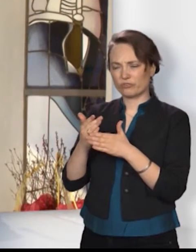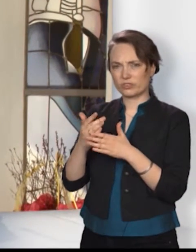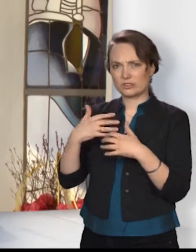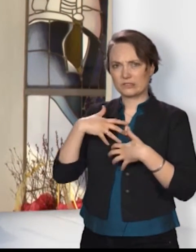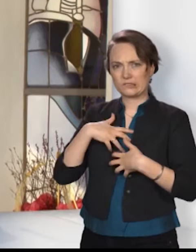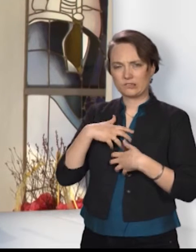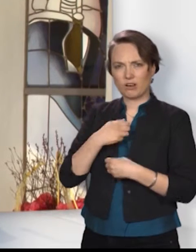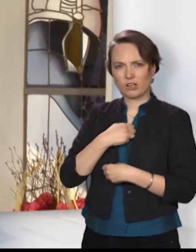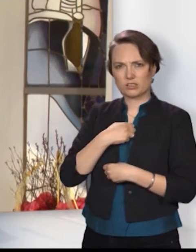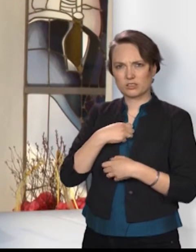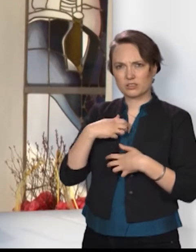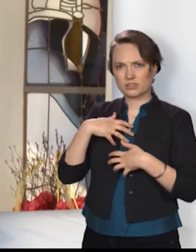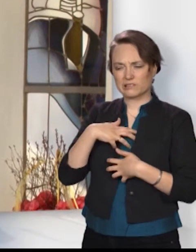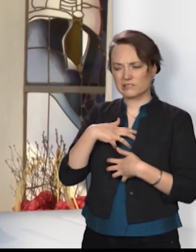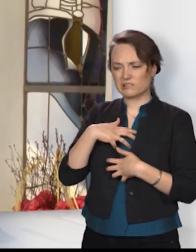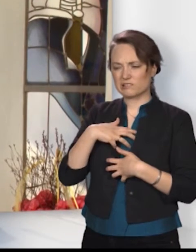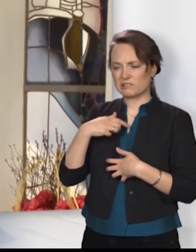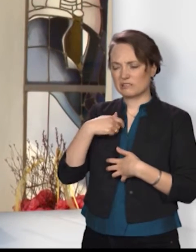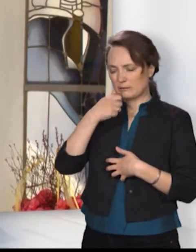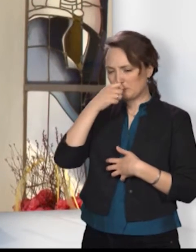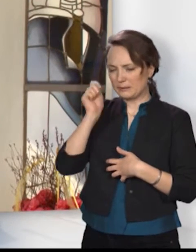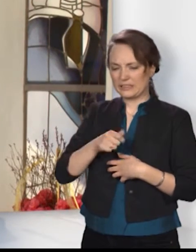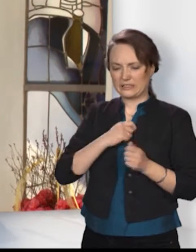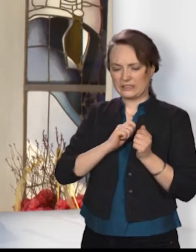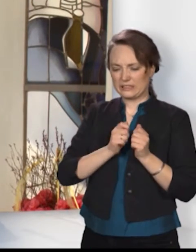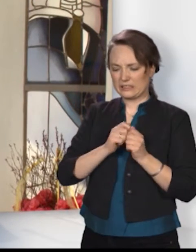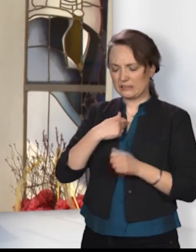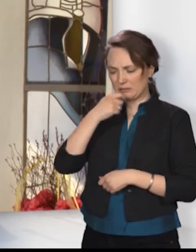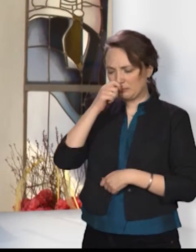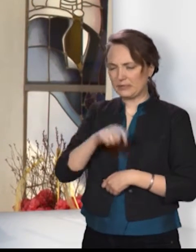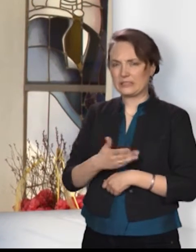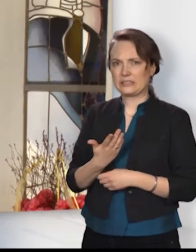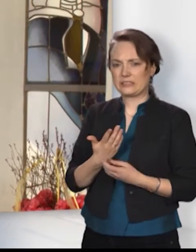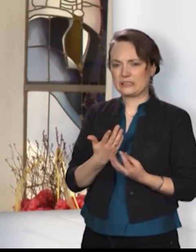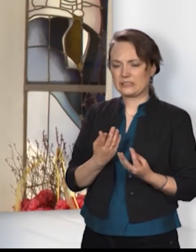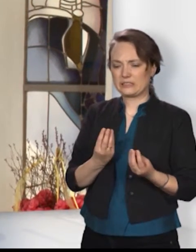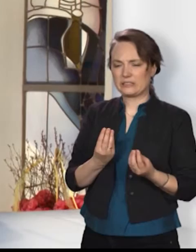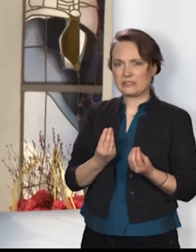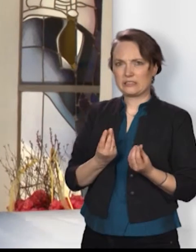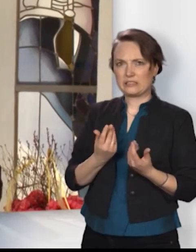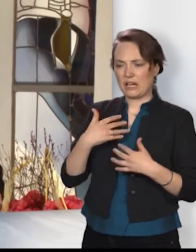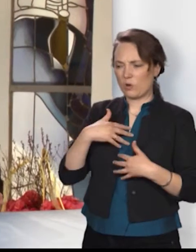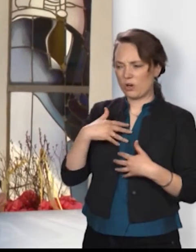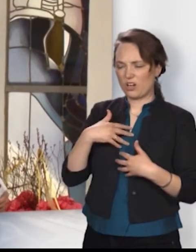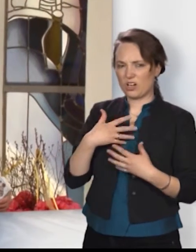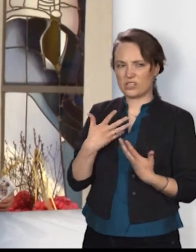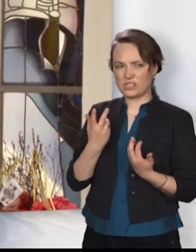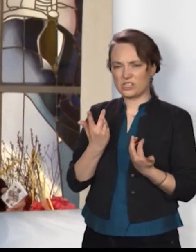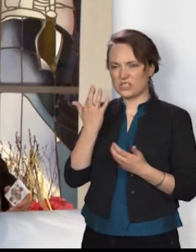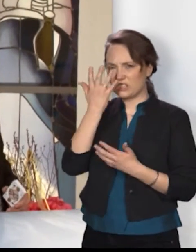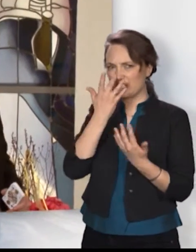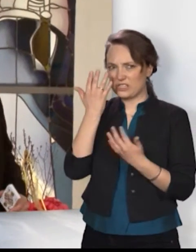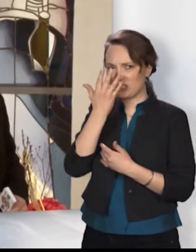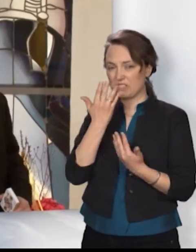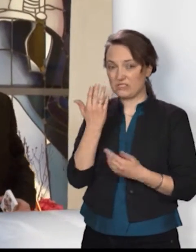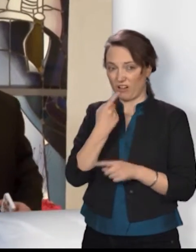Ich habe die A-Karte gezogen. Und er wird beherrscht von der Frage: Spielen die anderen mich jetzt aus? Spielen sie mich in